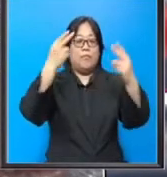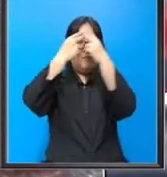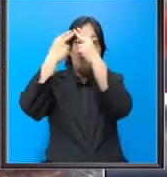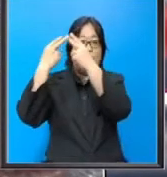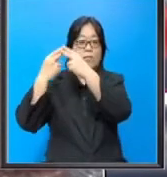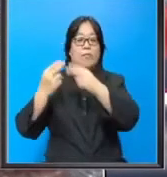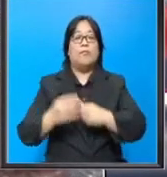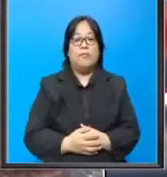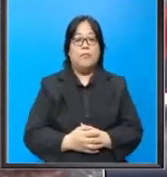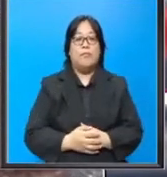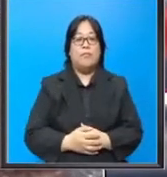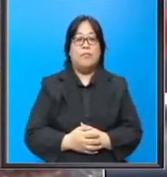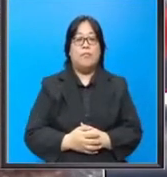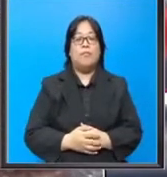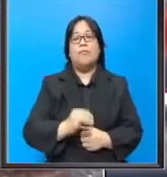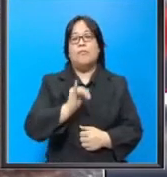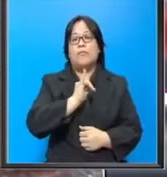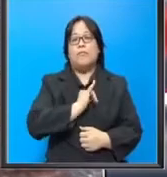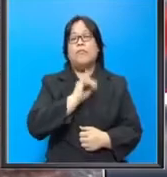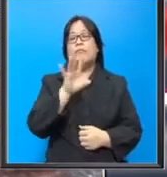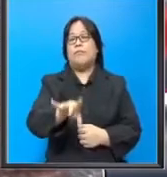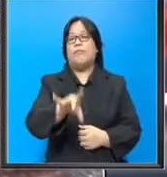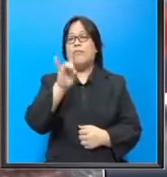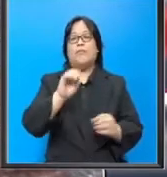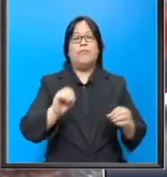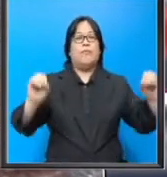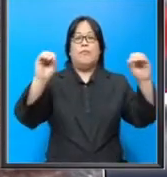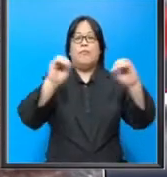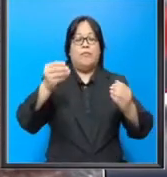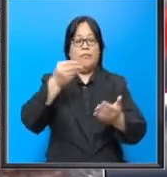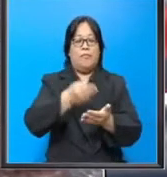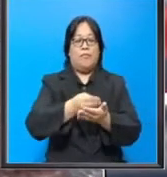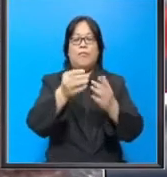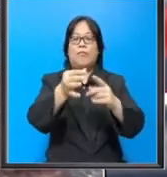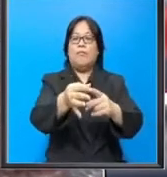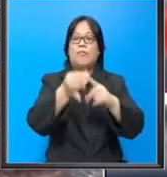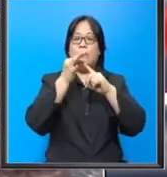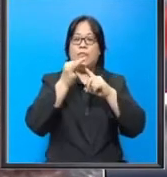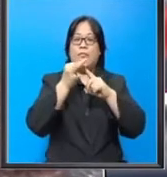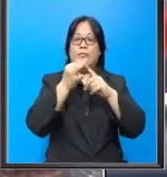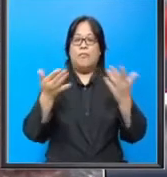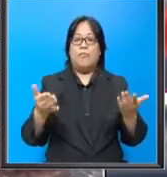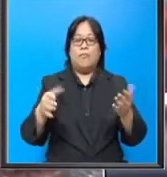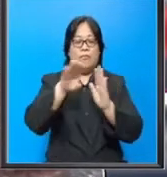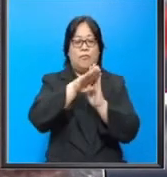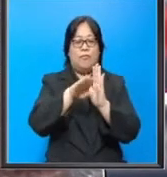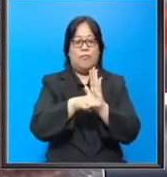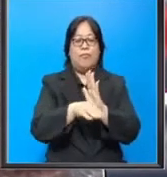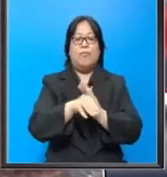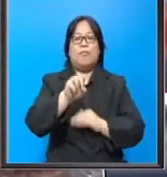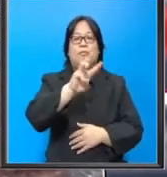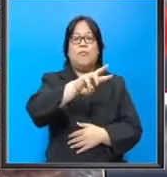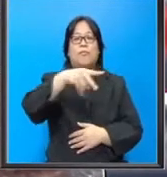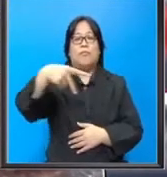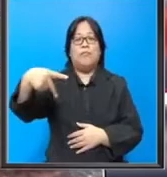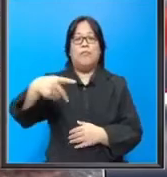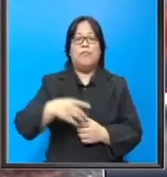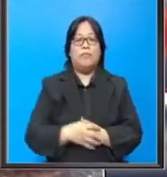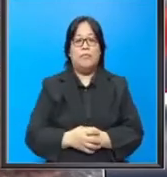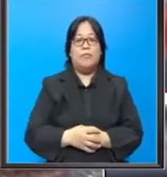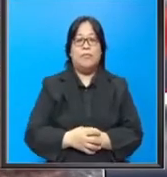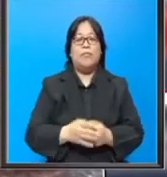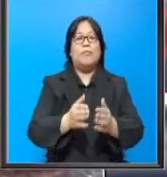Saudi sehubungan itu saya dapat Titi Adapun peruntukkan khusus dalam peruntukan wilayah sekutuan